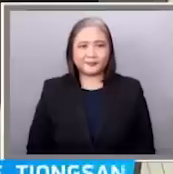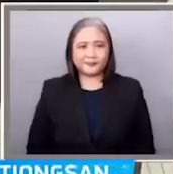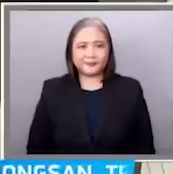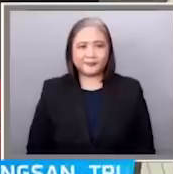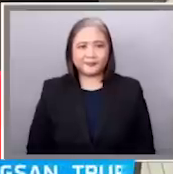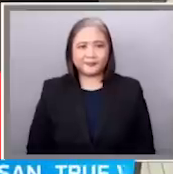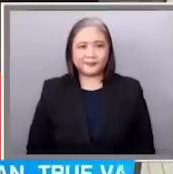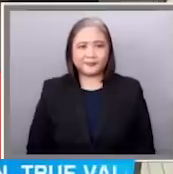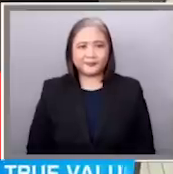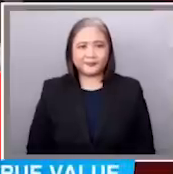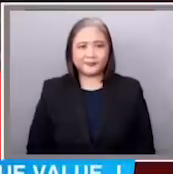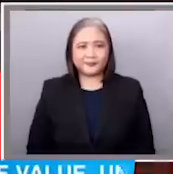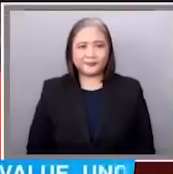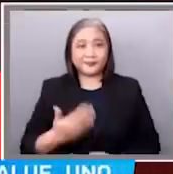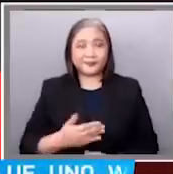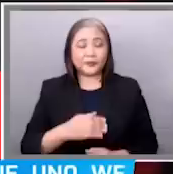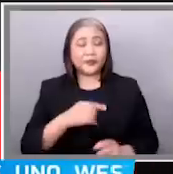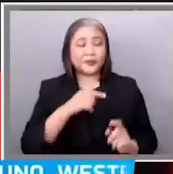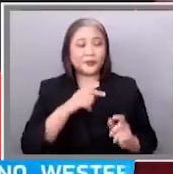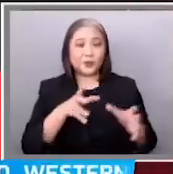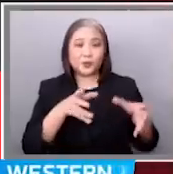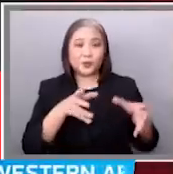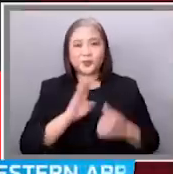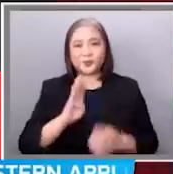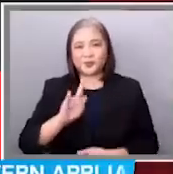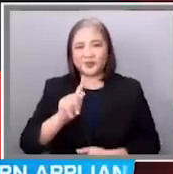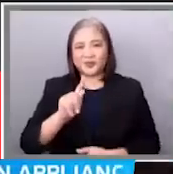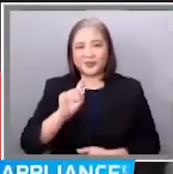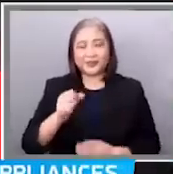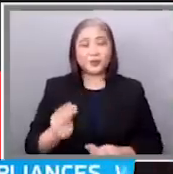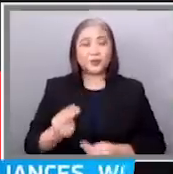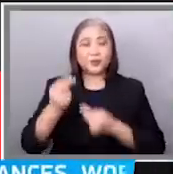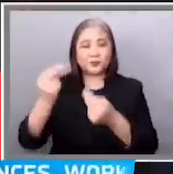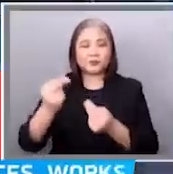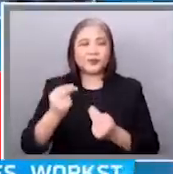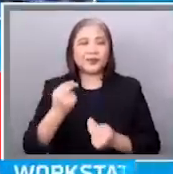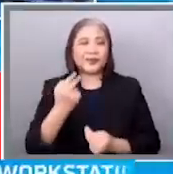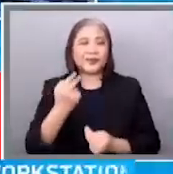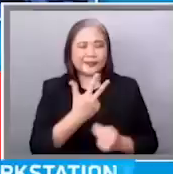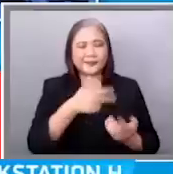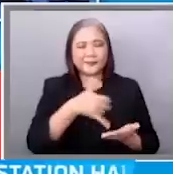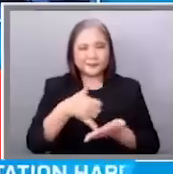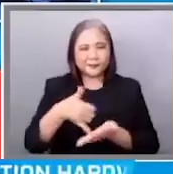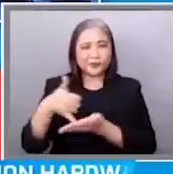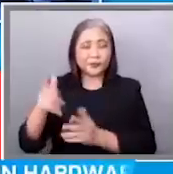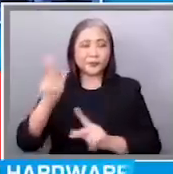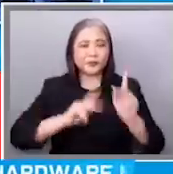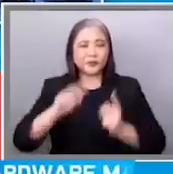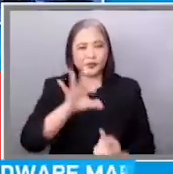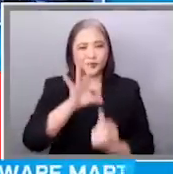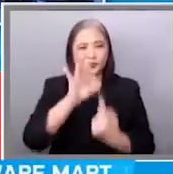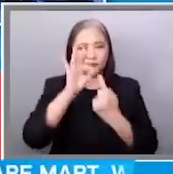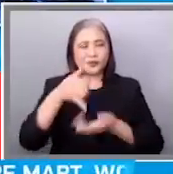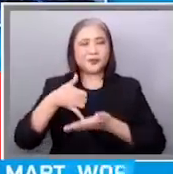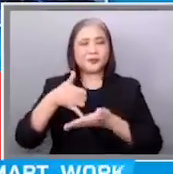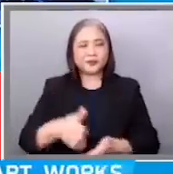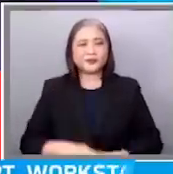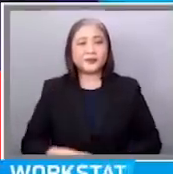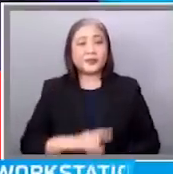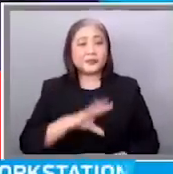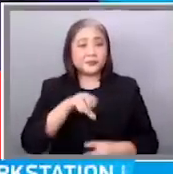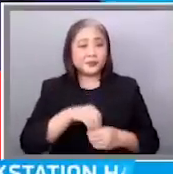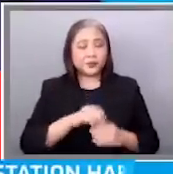Nominated ang global superstars na BTS sa 3 category sa People's Choice Awards. Kasama rito ang Group of